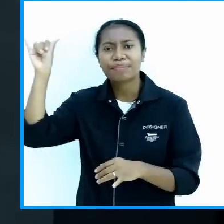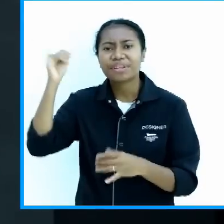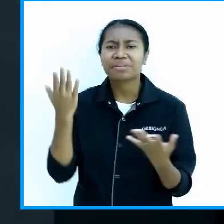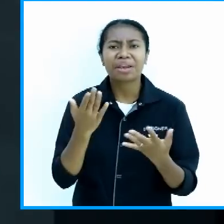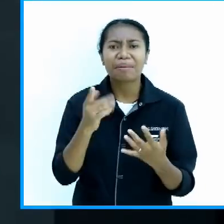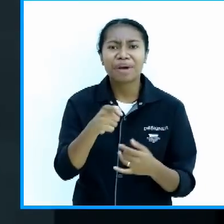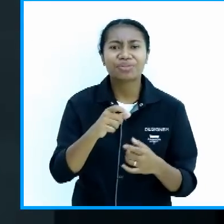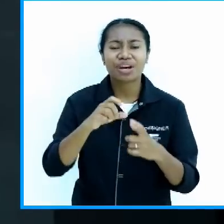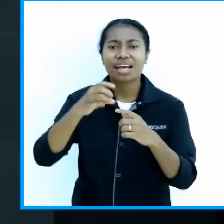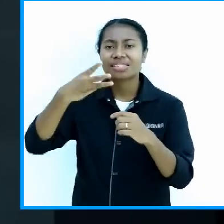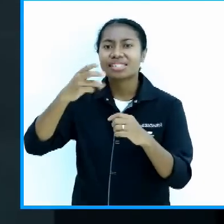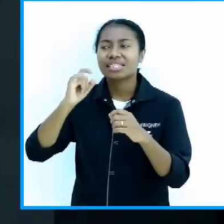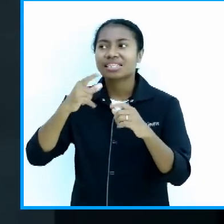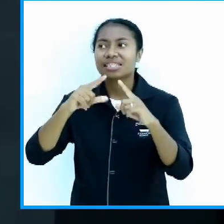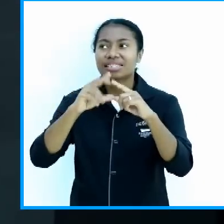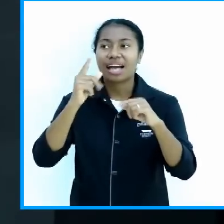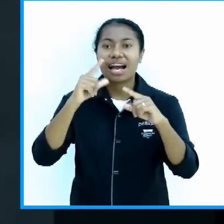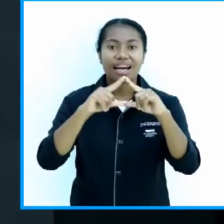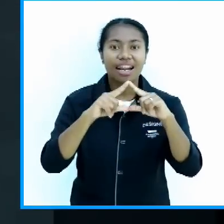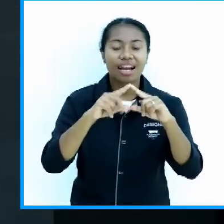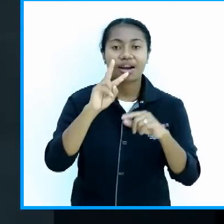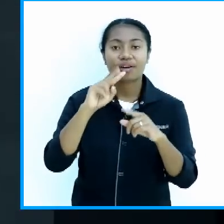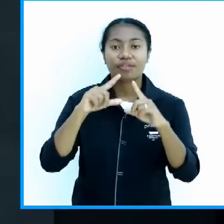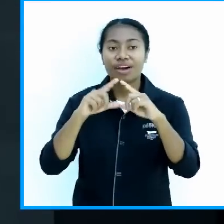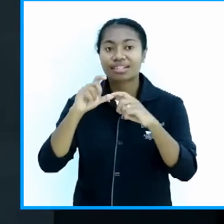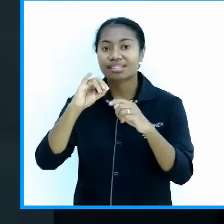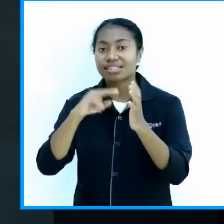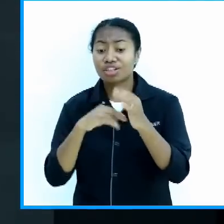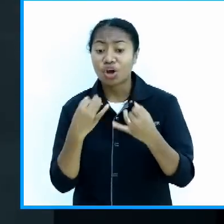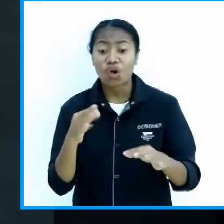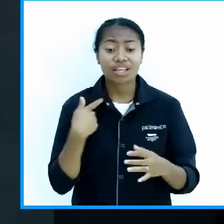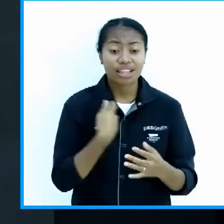sejarah vaksin sebentar di slide berikut. Nah, kalau kita lihat